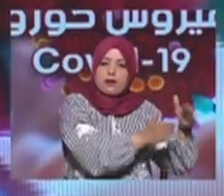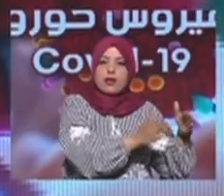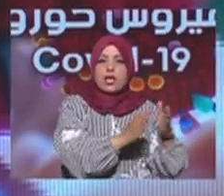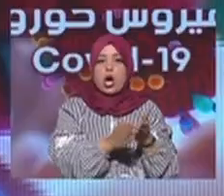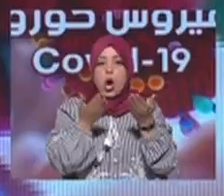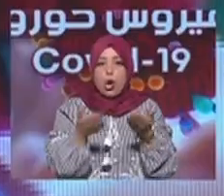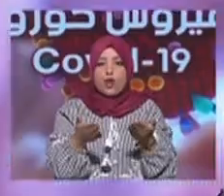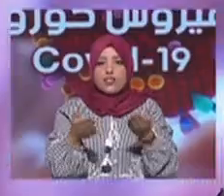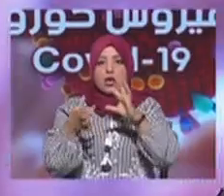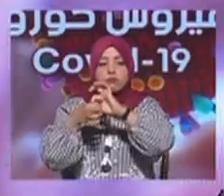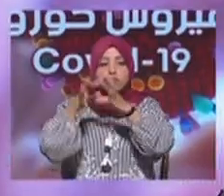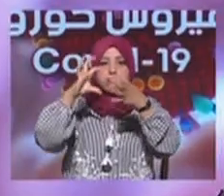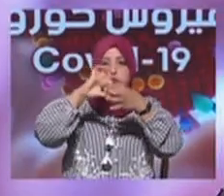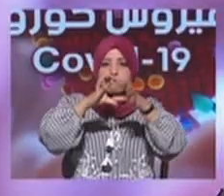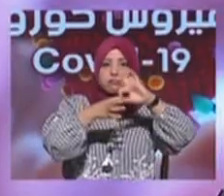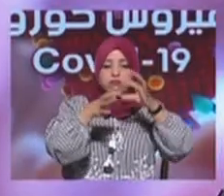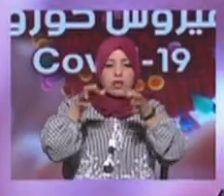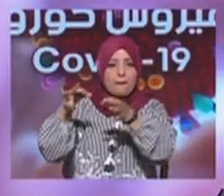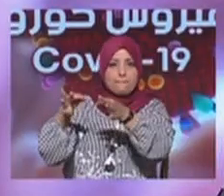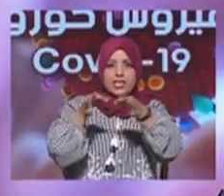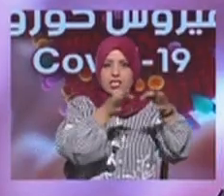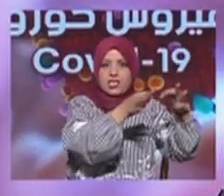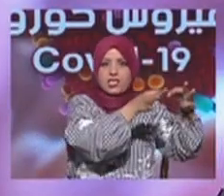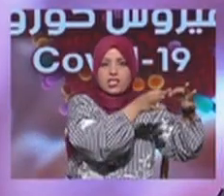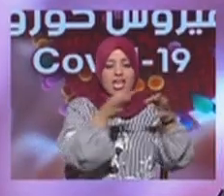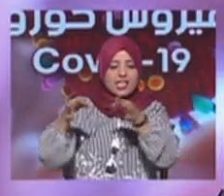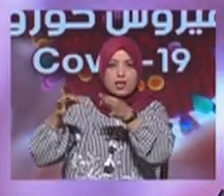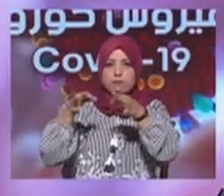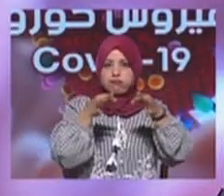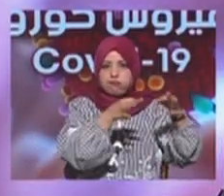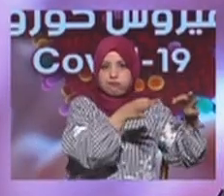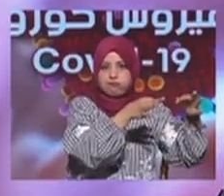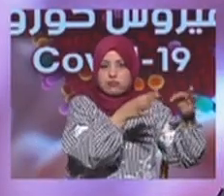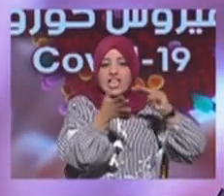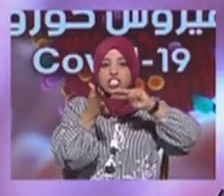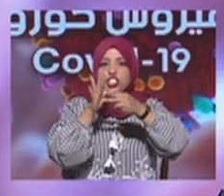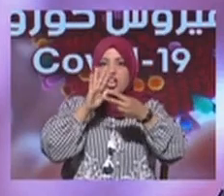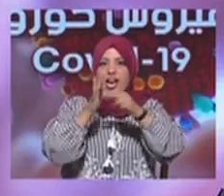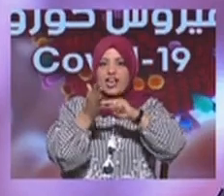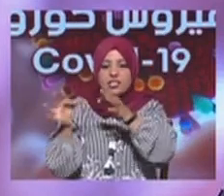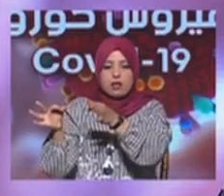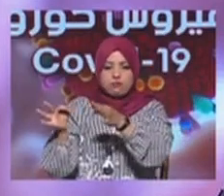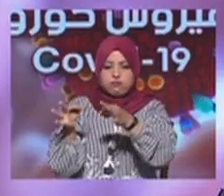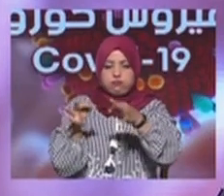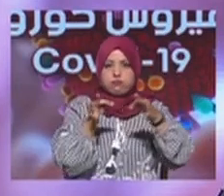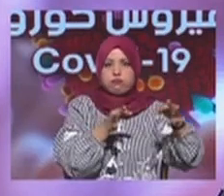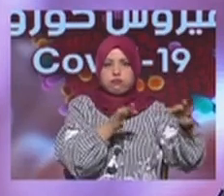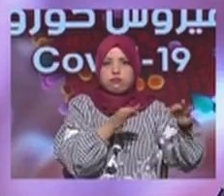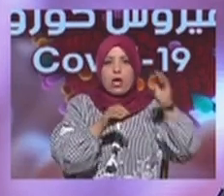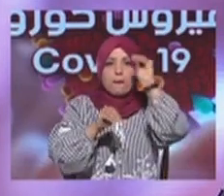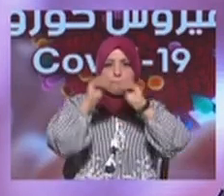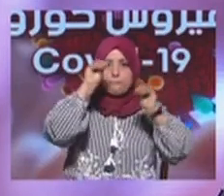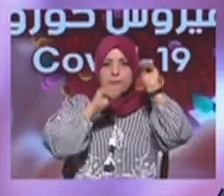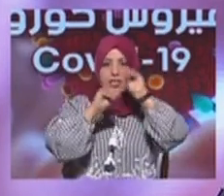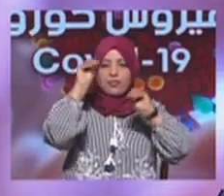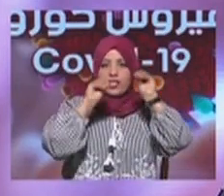للتسلسل الجيني بالنسبة للفيروس التسلسل يعني عملية السيكونساج معناها كيفاش جات أنك تختص